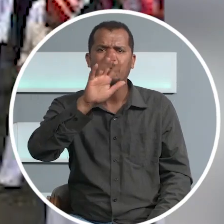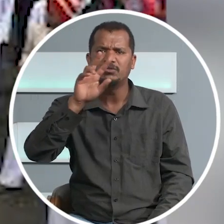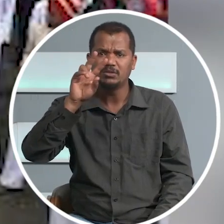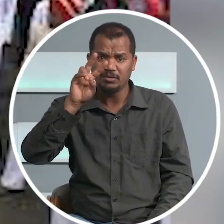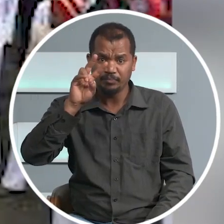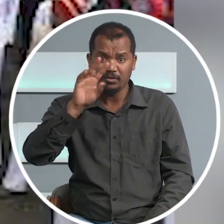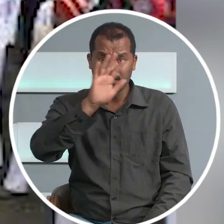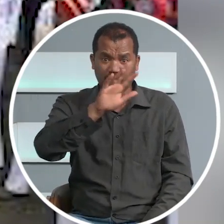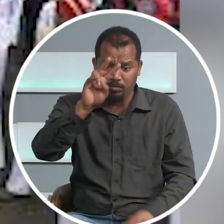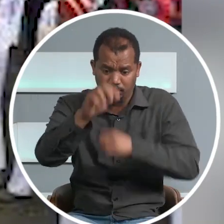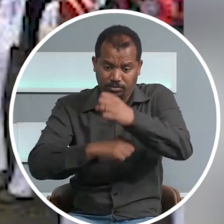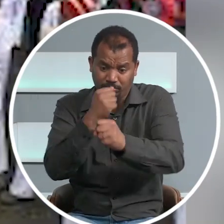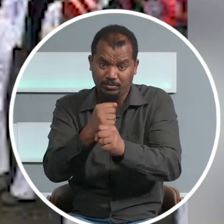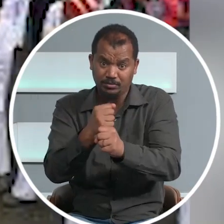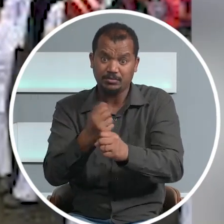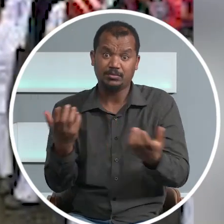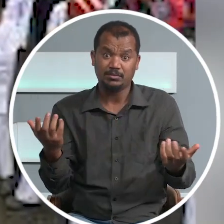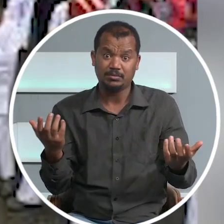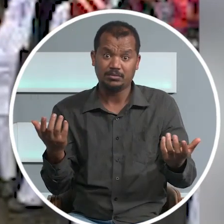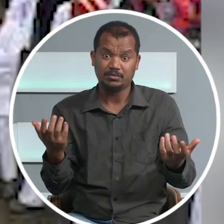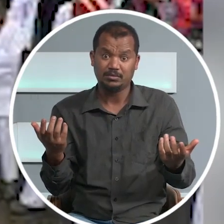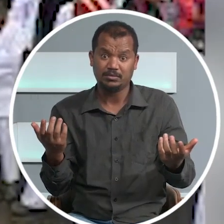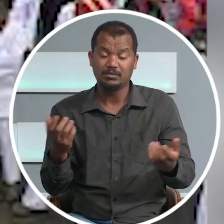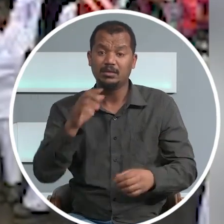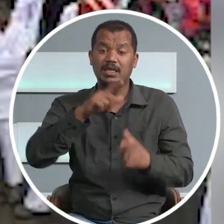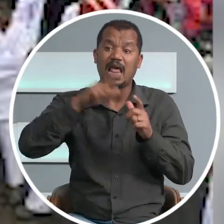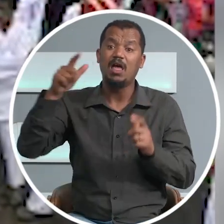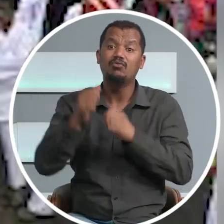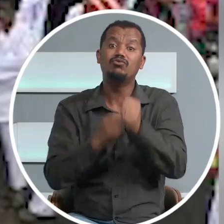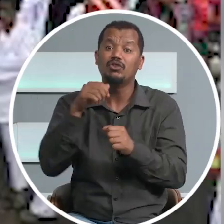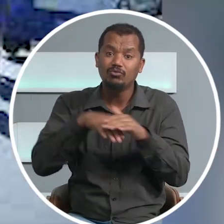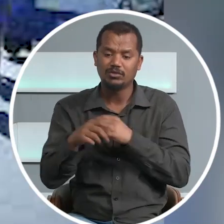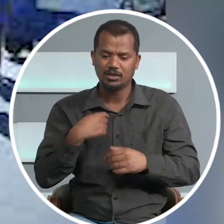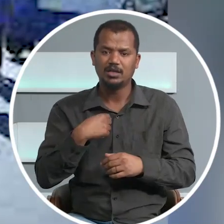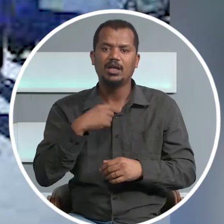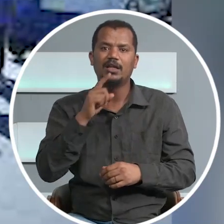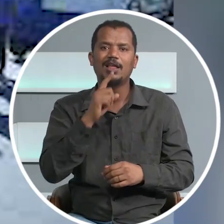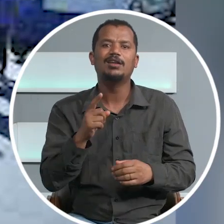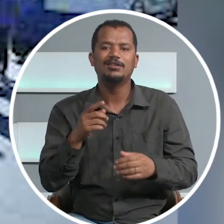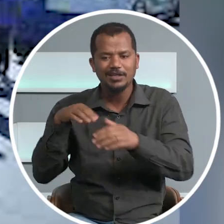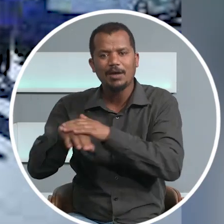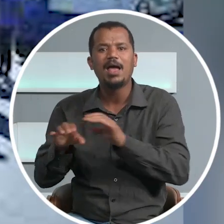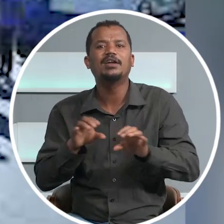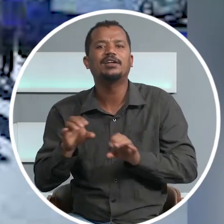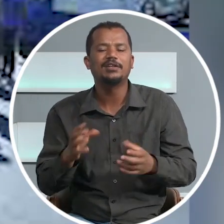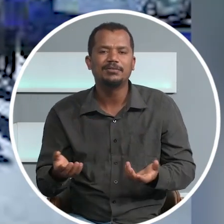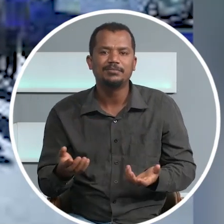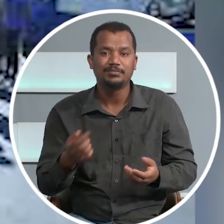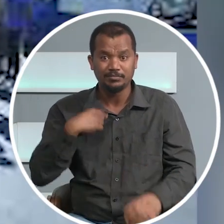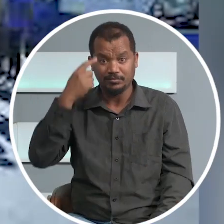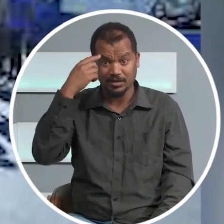ነው። በ52 ዓመት የተደረገው እና ከዛ በፊት ነው የተደረገው። ታላቁ ሩጫም ውስጥ እኛ ነን የዚህ ቼሩን እንትን እንዲገባ ያደረግ ነው